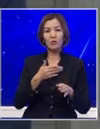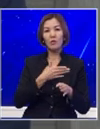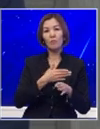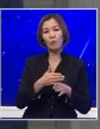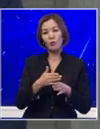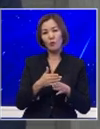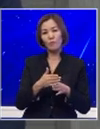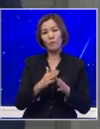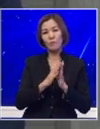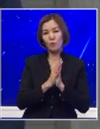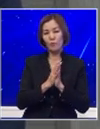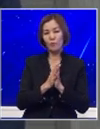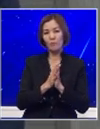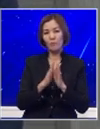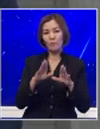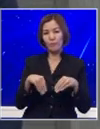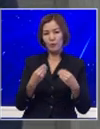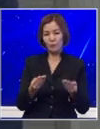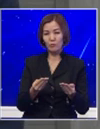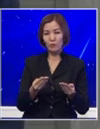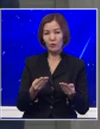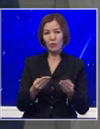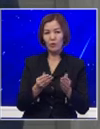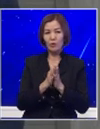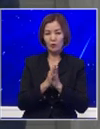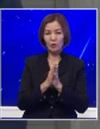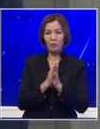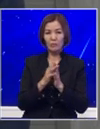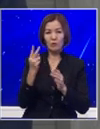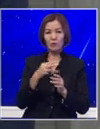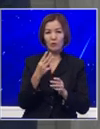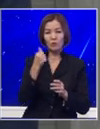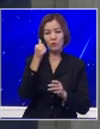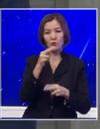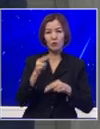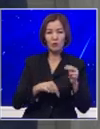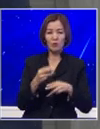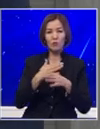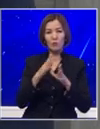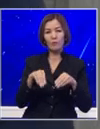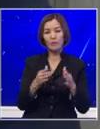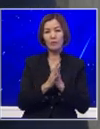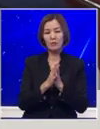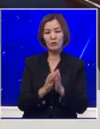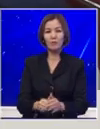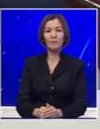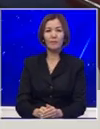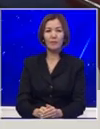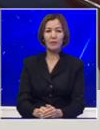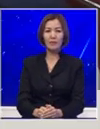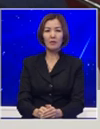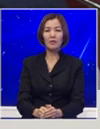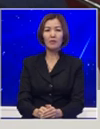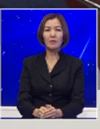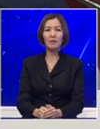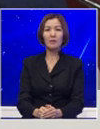облыс көлемінен бөліп бізге осы 24-ші жылда осы аурухананы салуға көмегіңізді берсеңіз деп отырмыз. Медицина